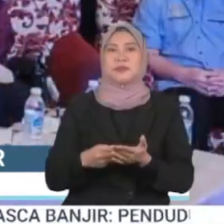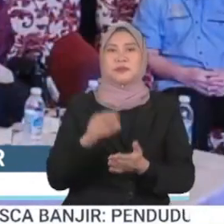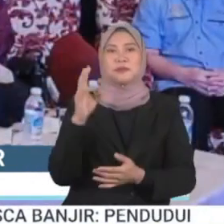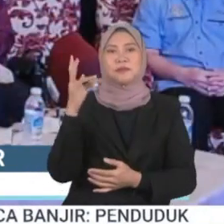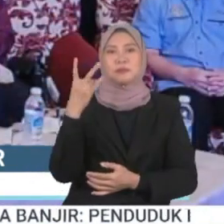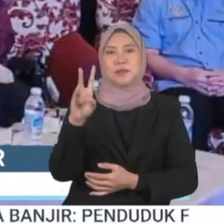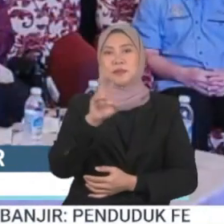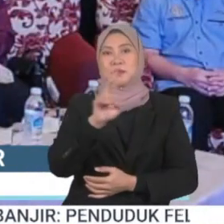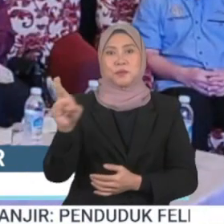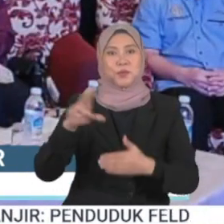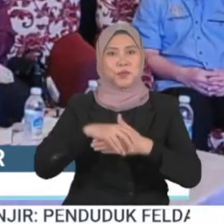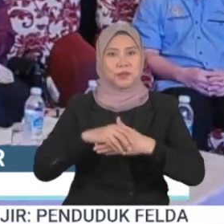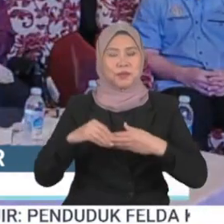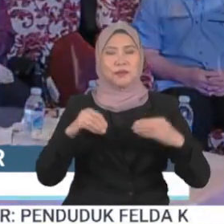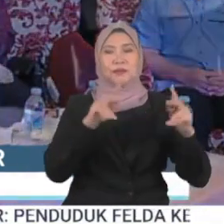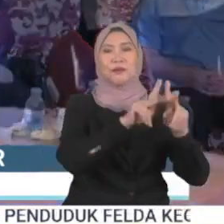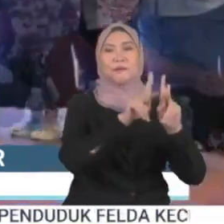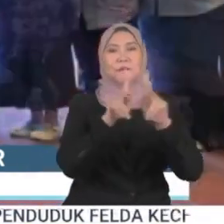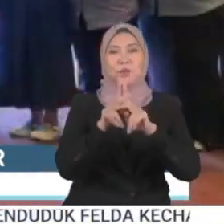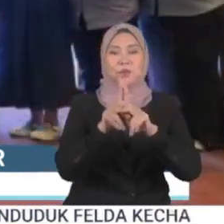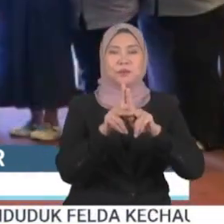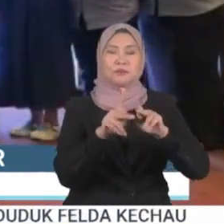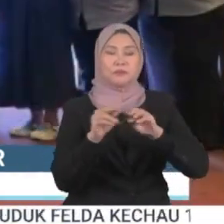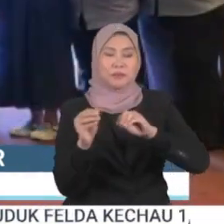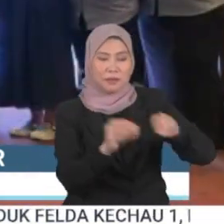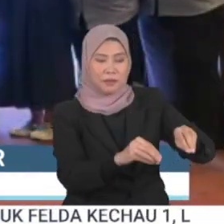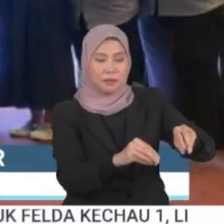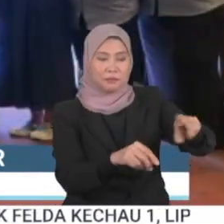000 manakala Kampung menti